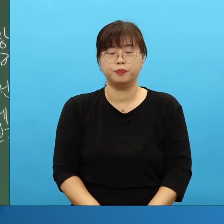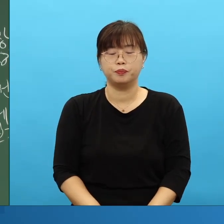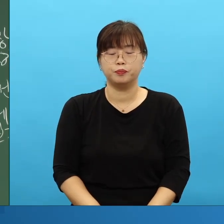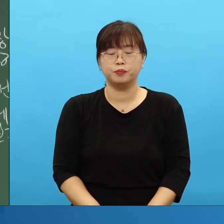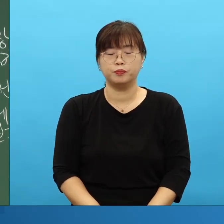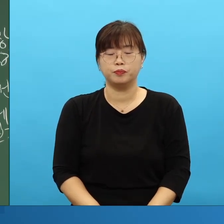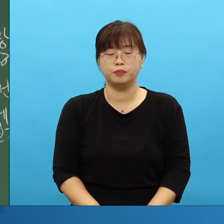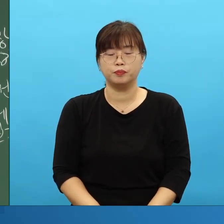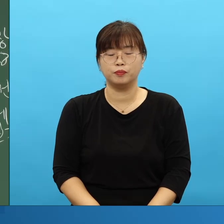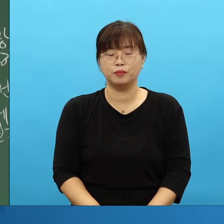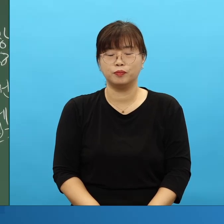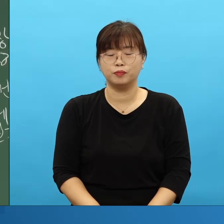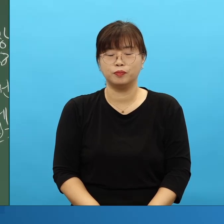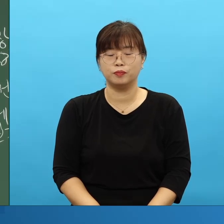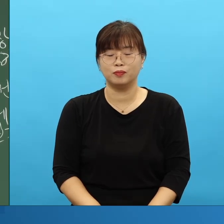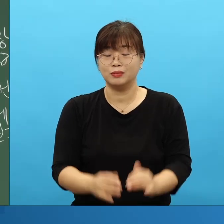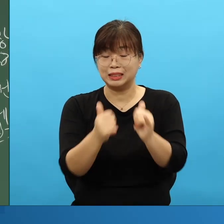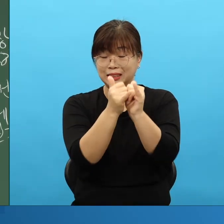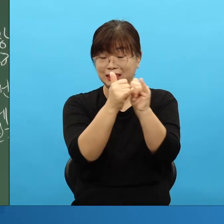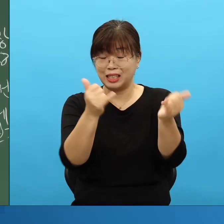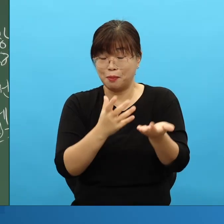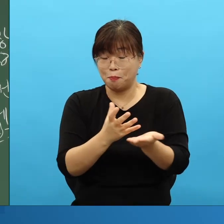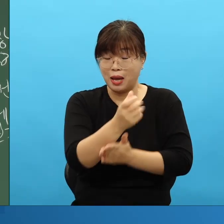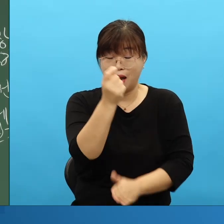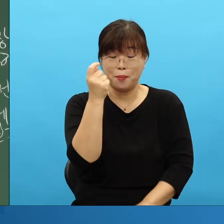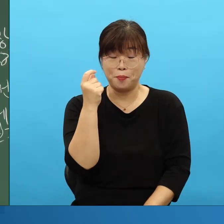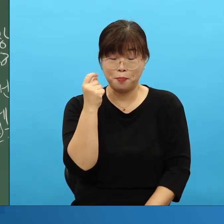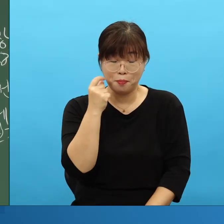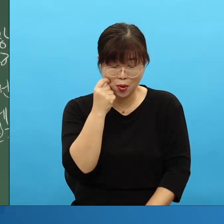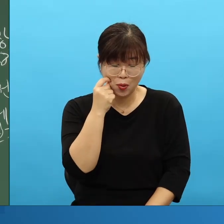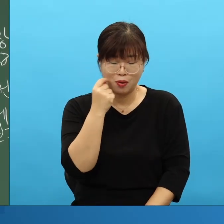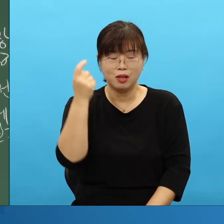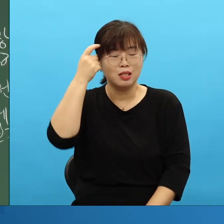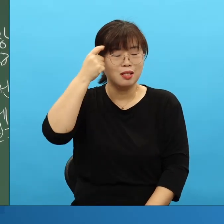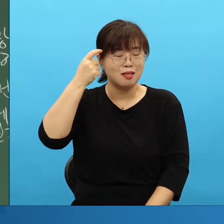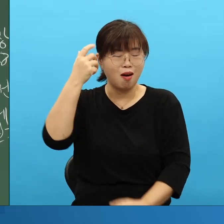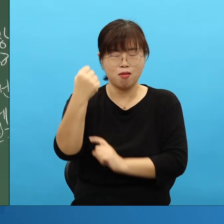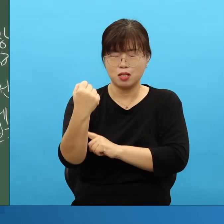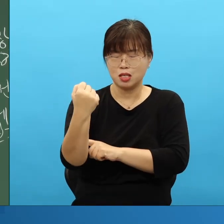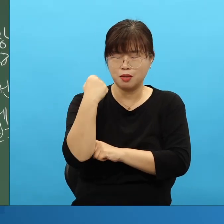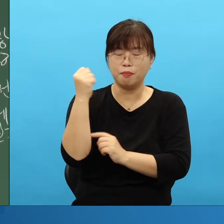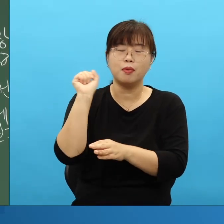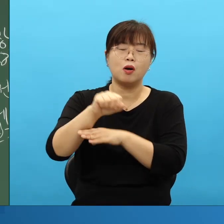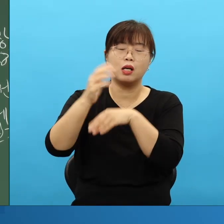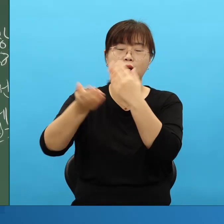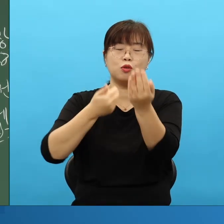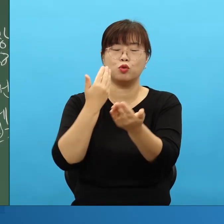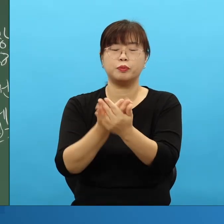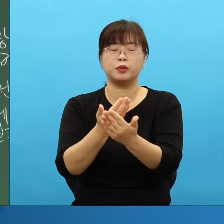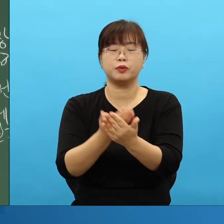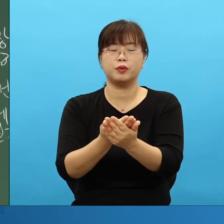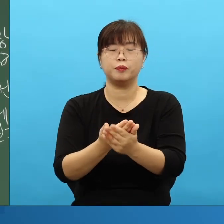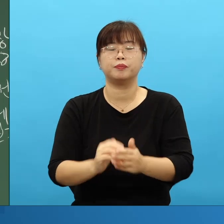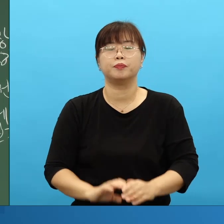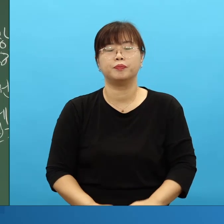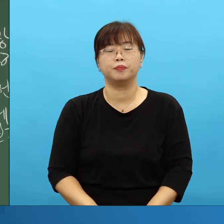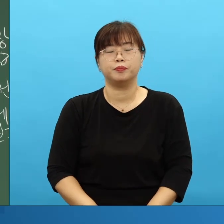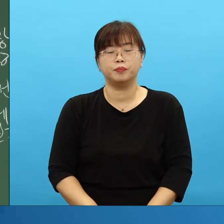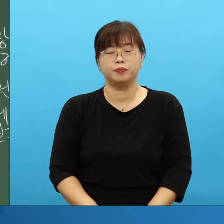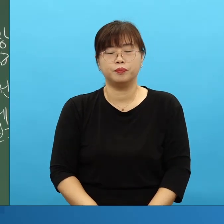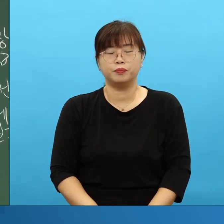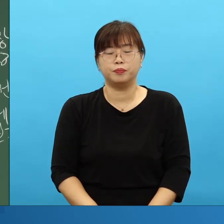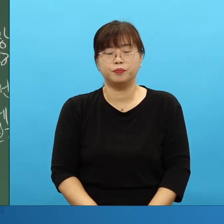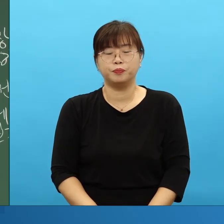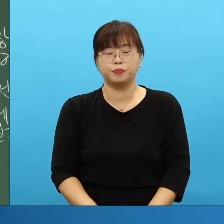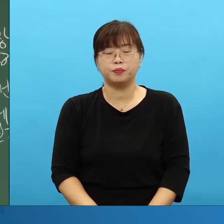today. 사람이 빼앗아갈 수 없는 영적인 힘을 허락해 주옵소서. Please grant them the spiritual strength that no